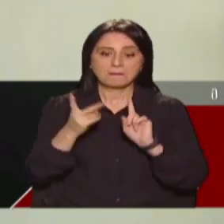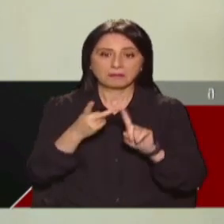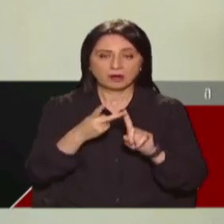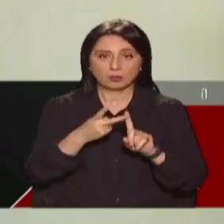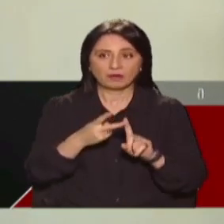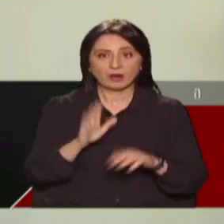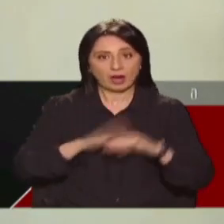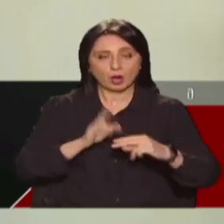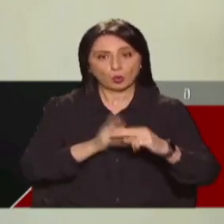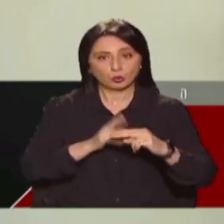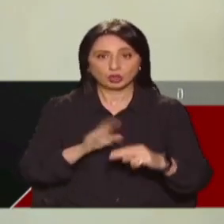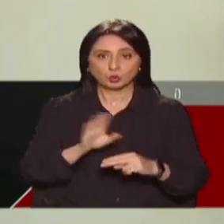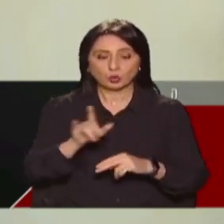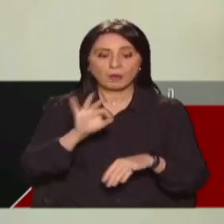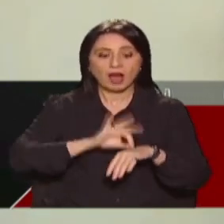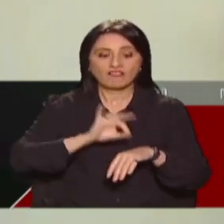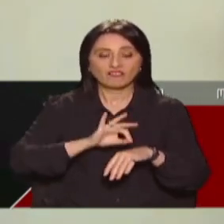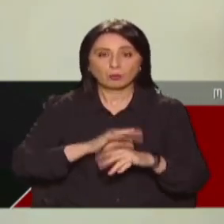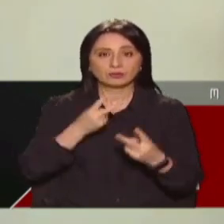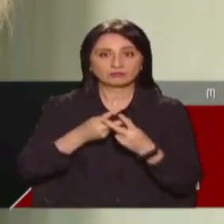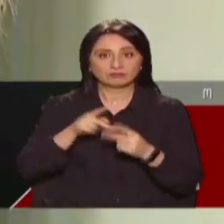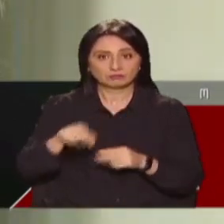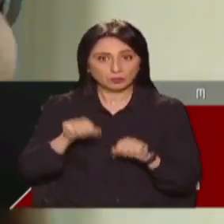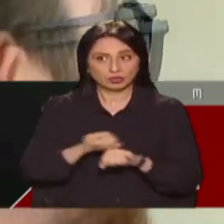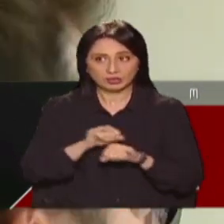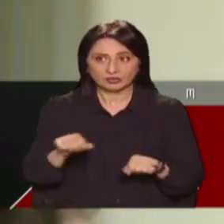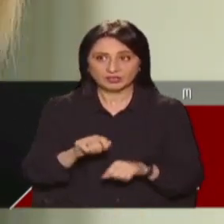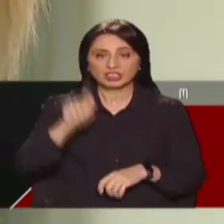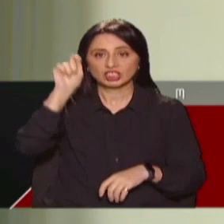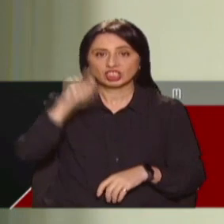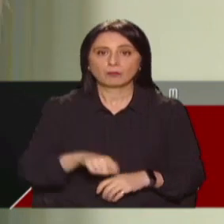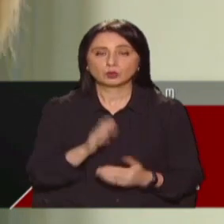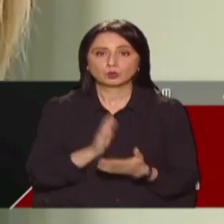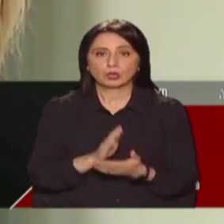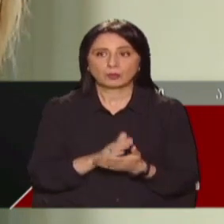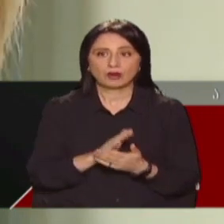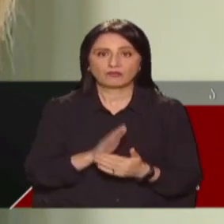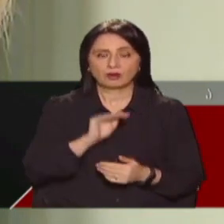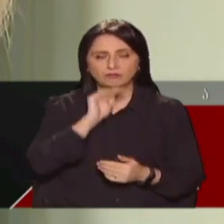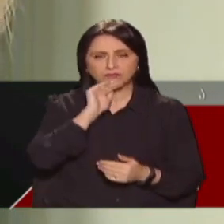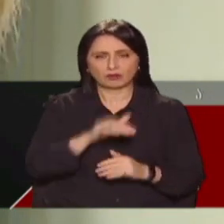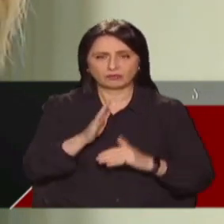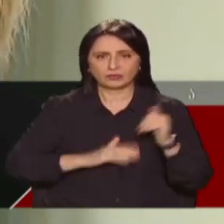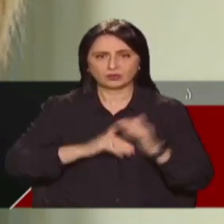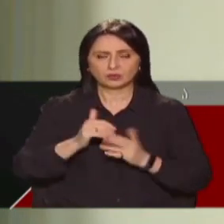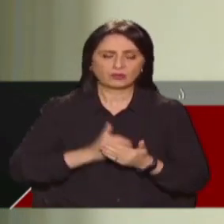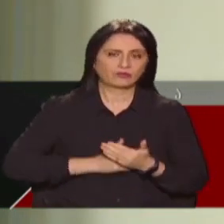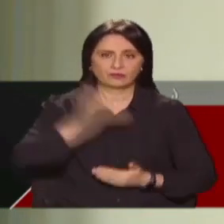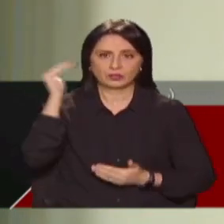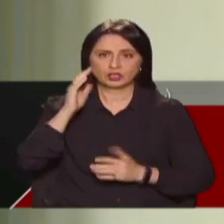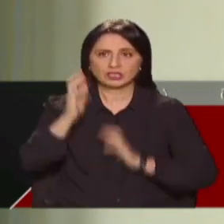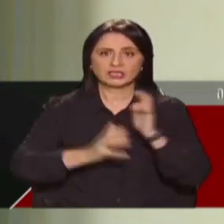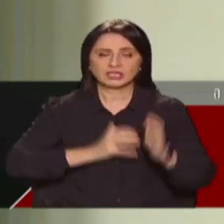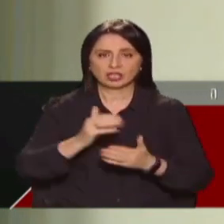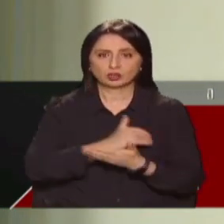meore khels ushlis to ara avantkopoba sajelis mukhtashi chamsuli aris profesionalebi umaglesi klasi